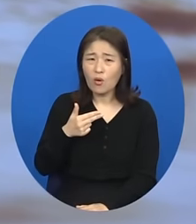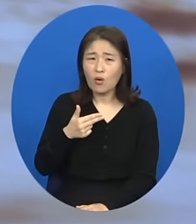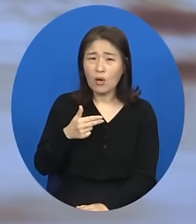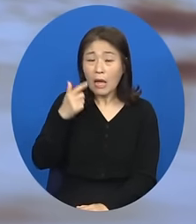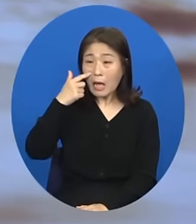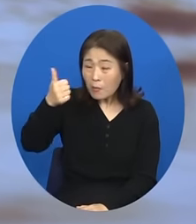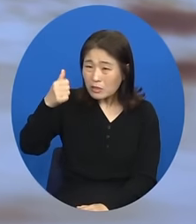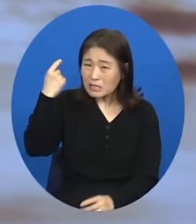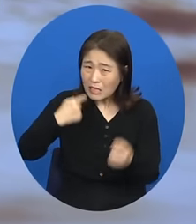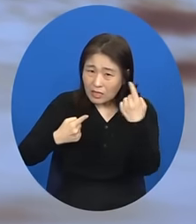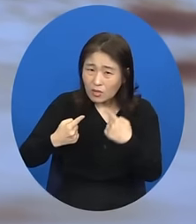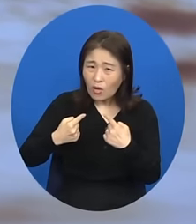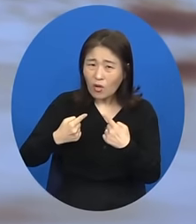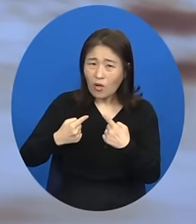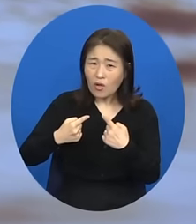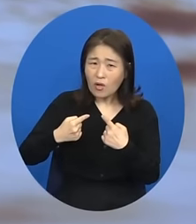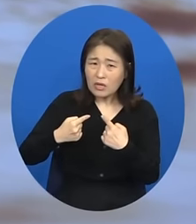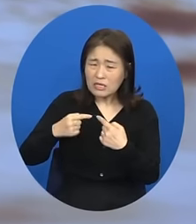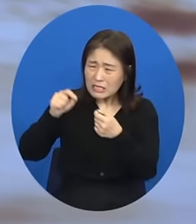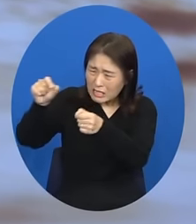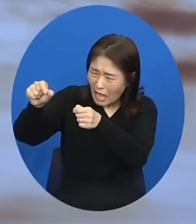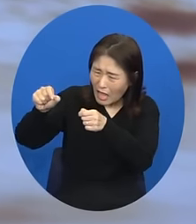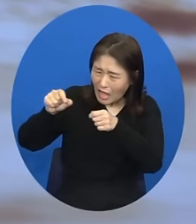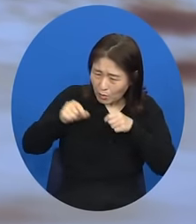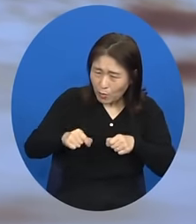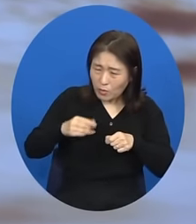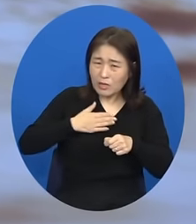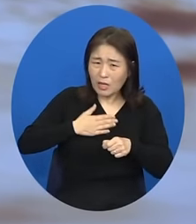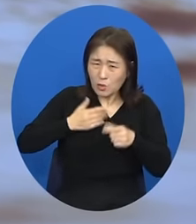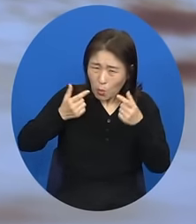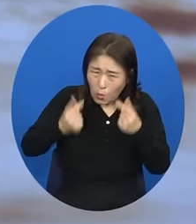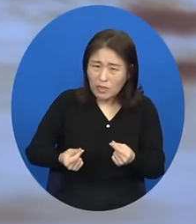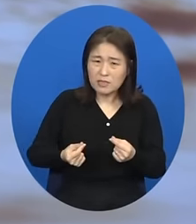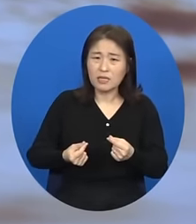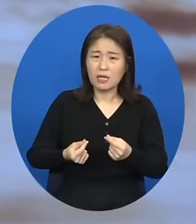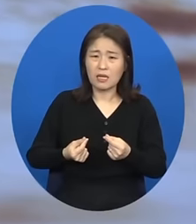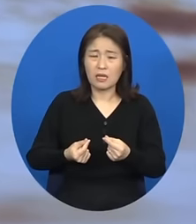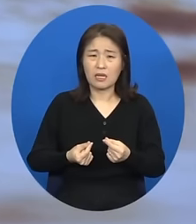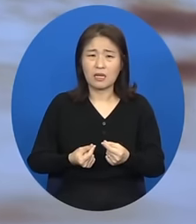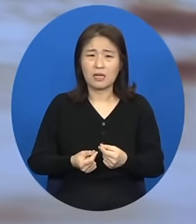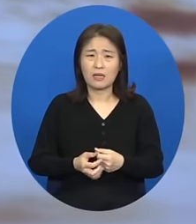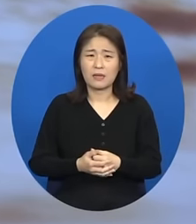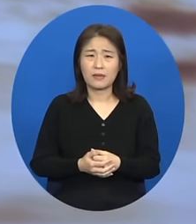상처 너 그대로 갖고 있잖아. 안 변해. 이런 마음이 계속 드는 거예요.